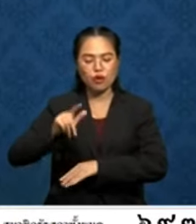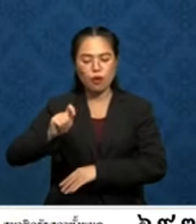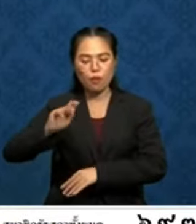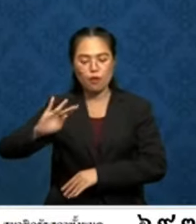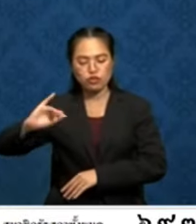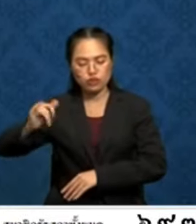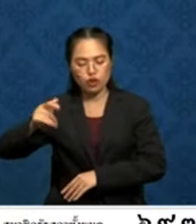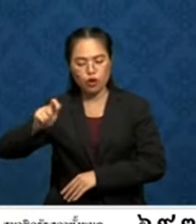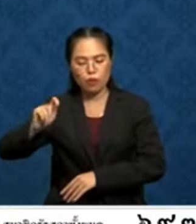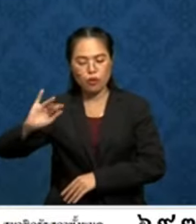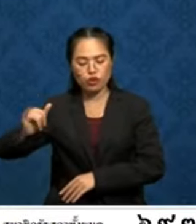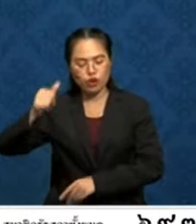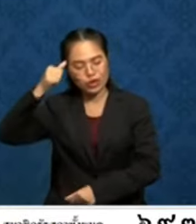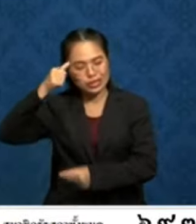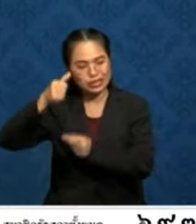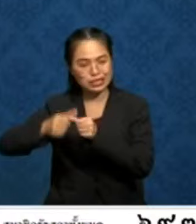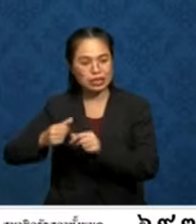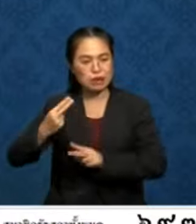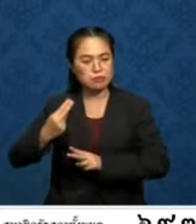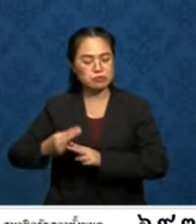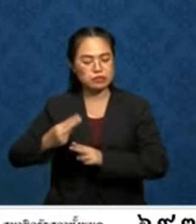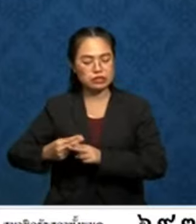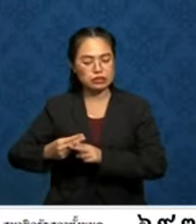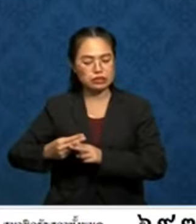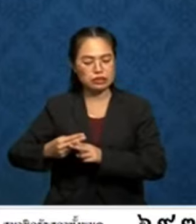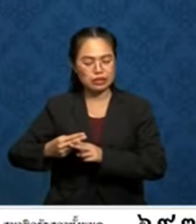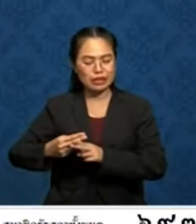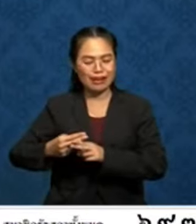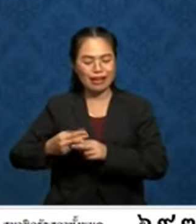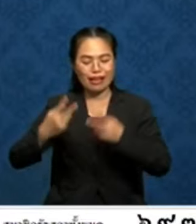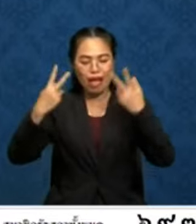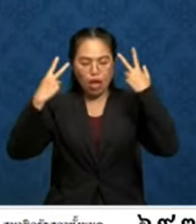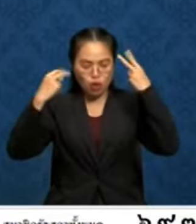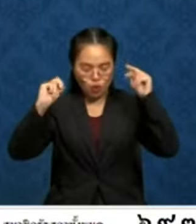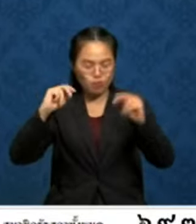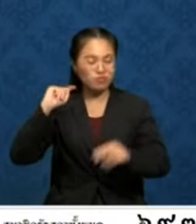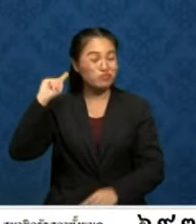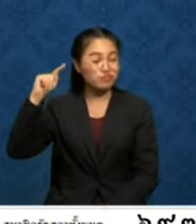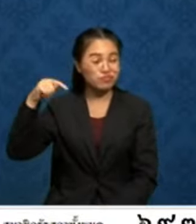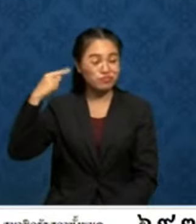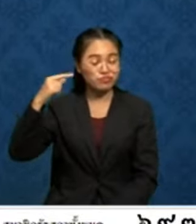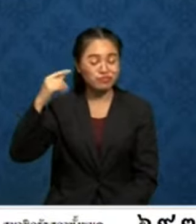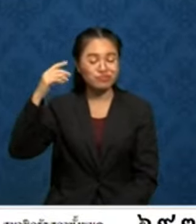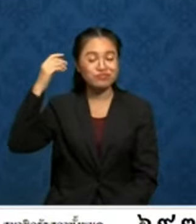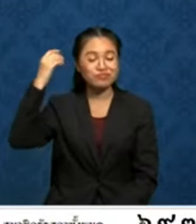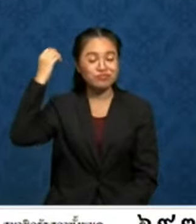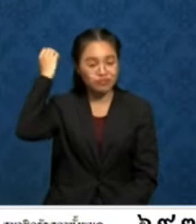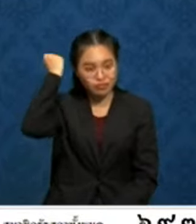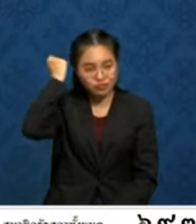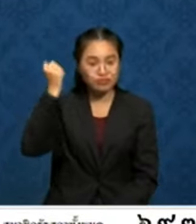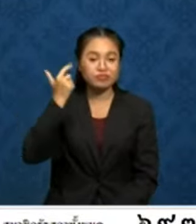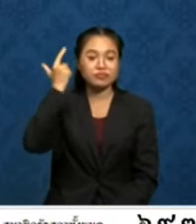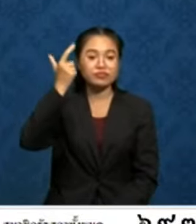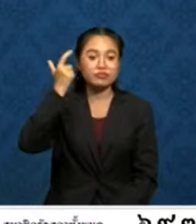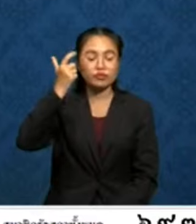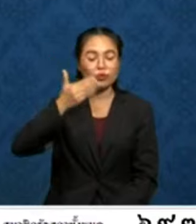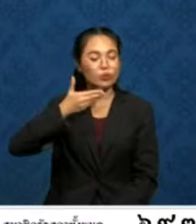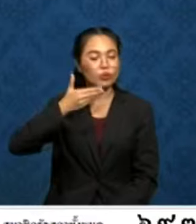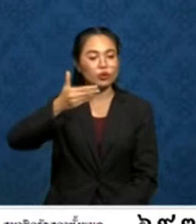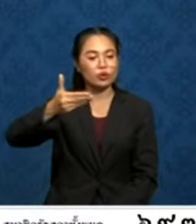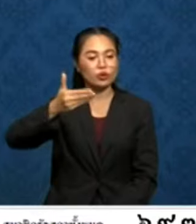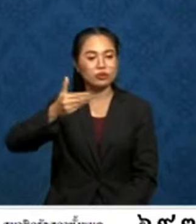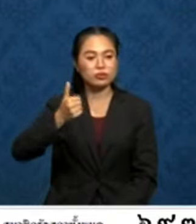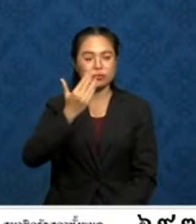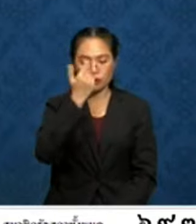จารึกชื่อของนายนต์แพรทองธาชินวัตตลอดไปครับและผมมีความเชื่อมั่นครับเพราะท่านนายกมนตรีรุ่นดาว